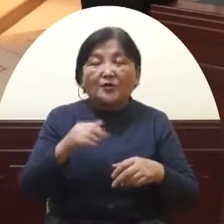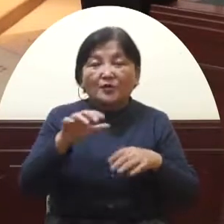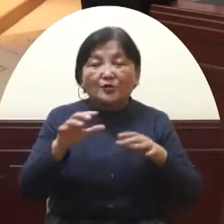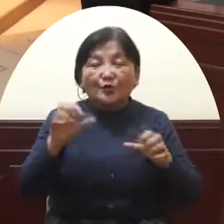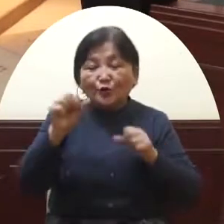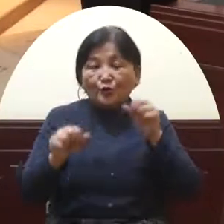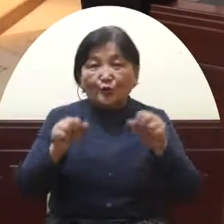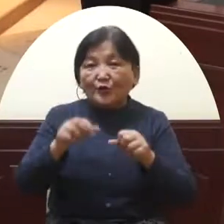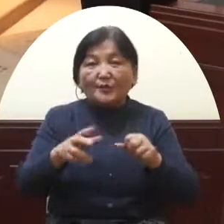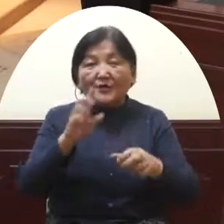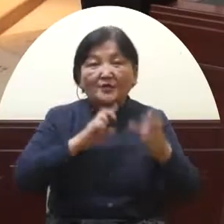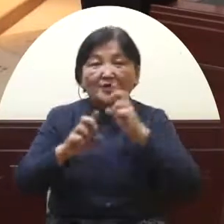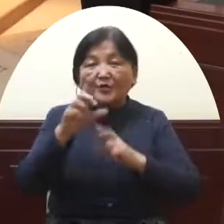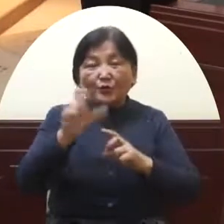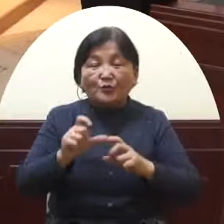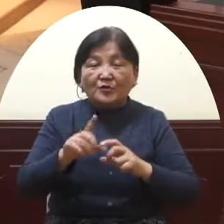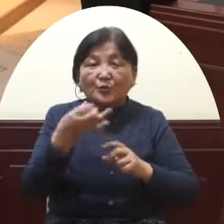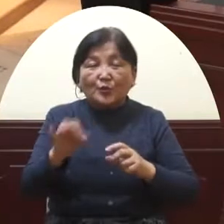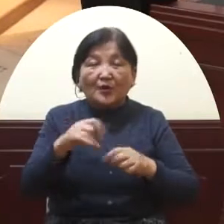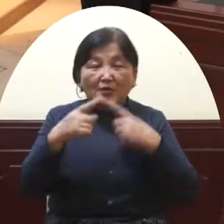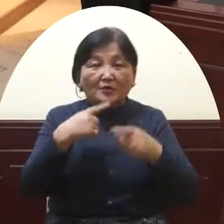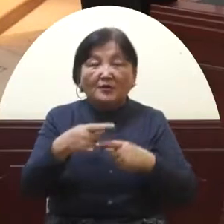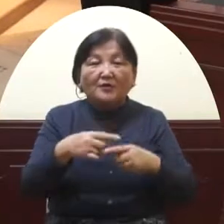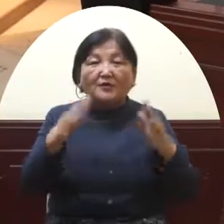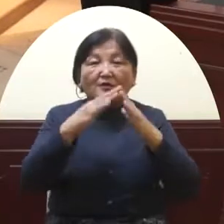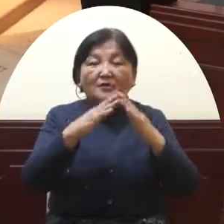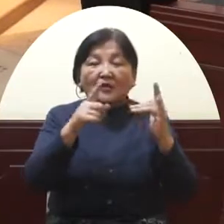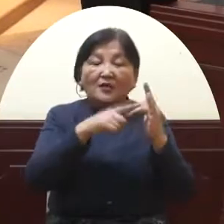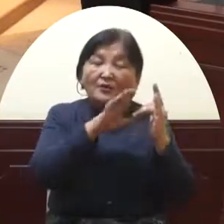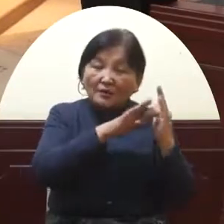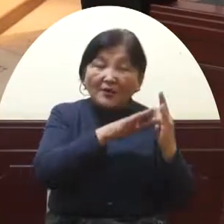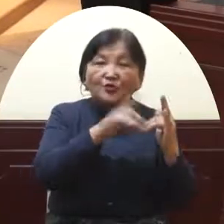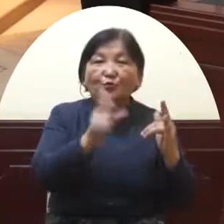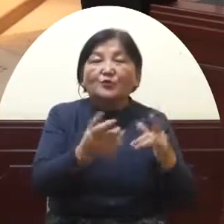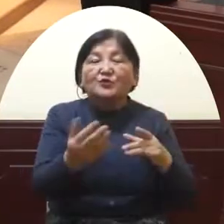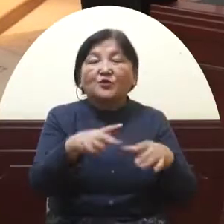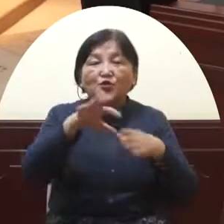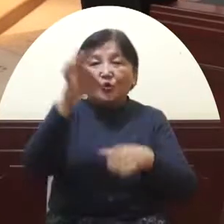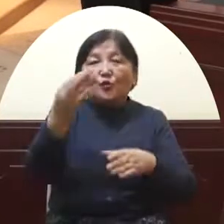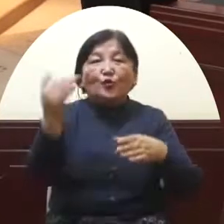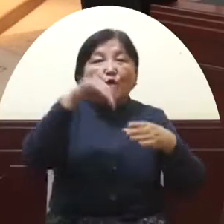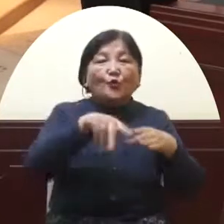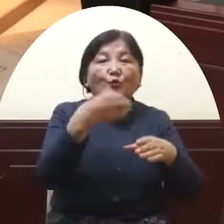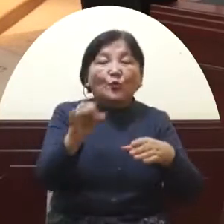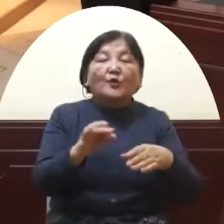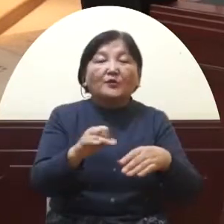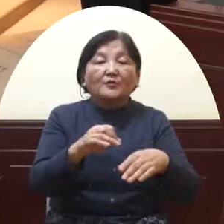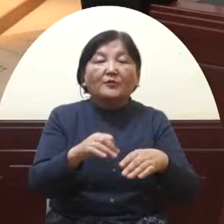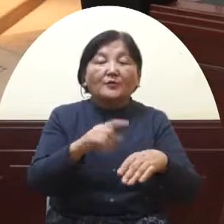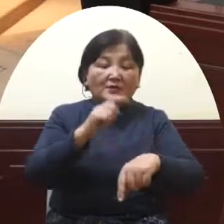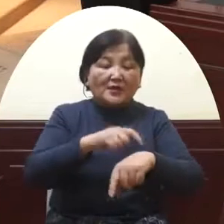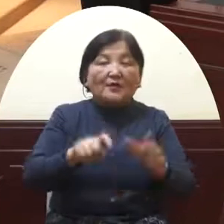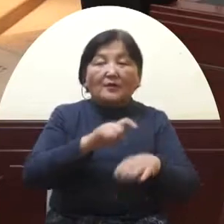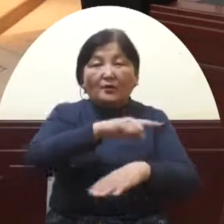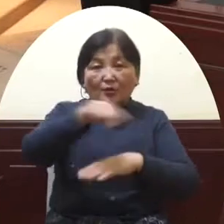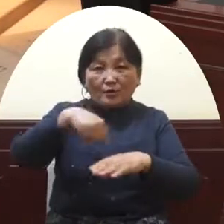хөдөлгөөний бэрхшээлтэй хүмүүс одоо сонгох байршлыг нэгтгэж тэр боломжууд авах гэдэг юм уу ийм асуудал байна оролцоод хүмүүс чадвар тийгээр санд үгээр өгөөд явдаг. За мэдээж